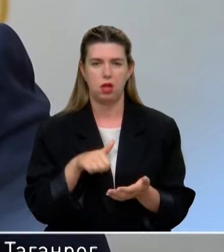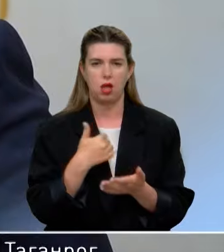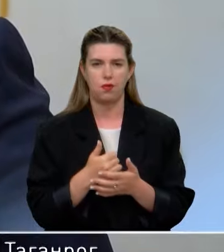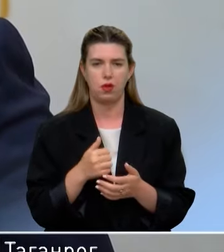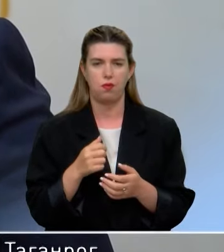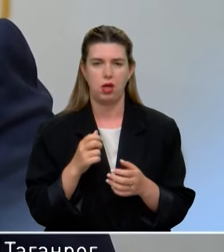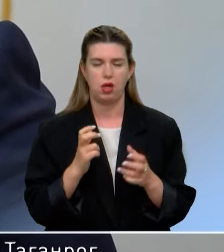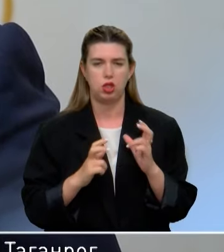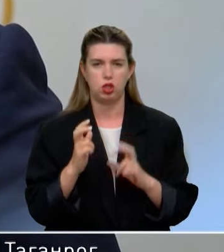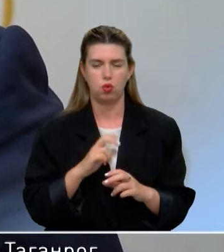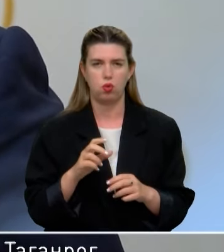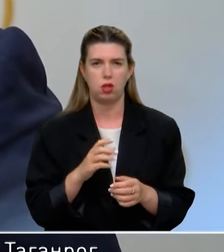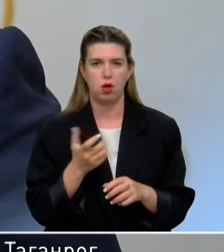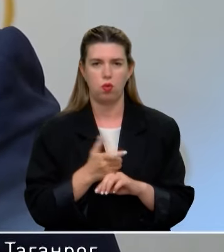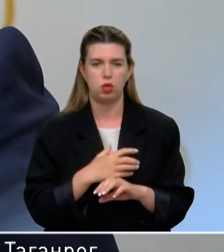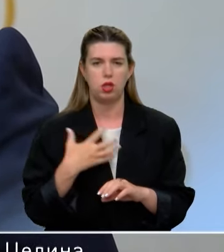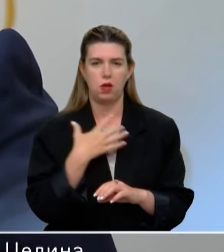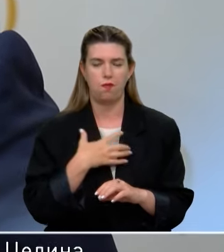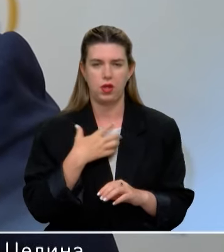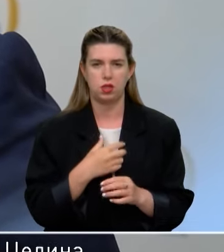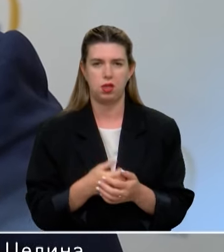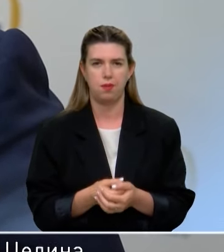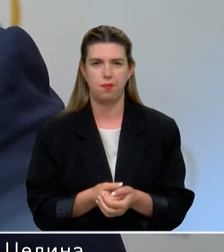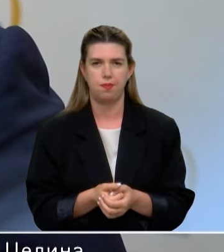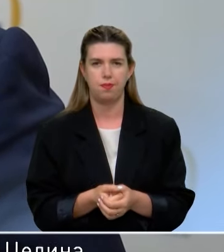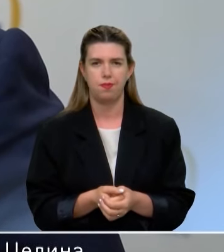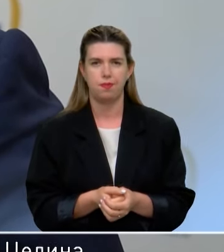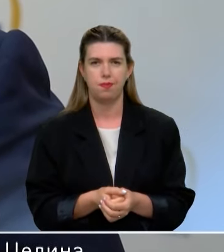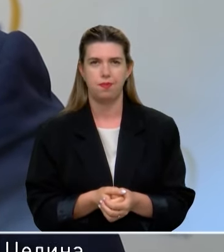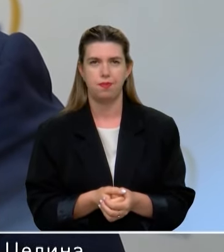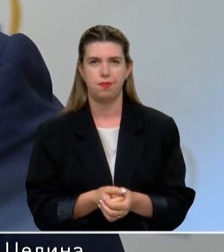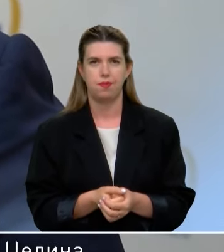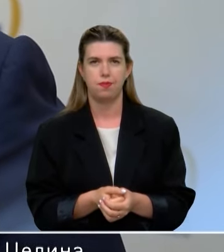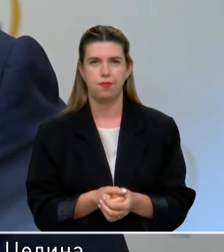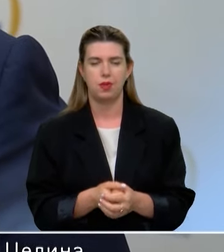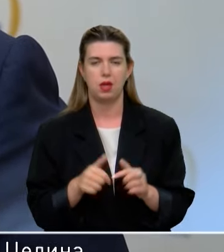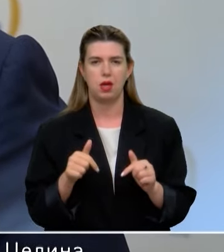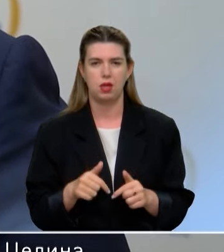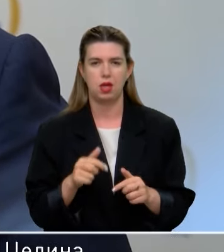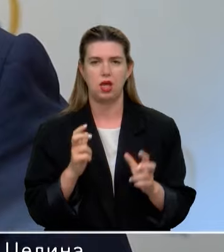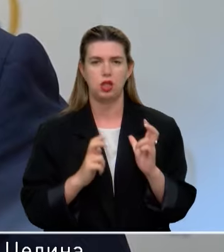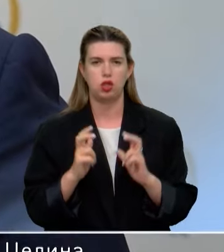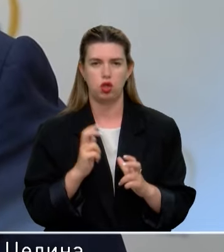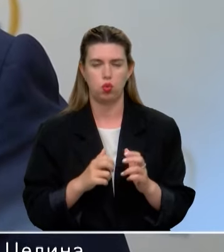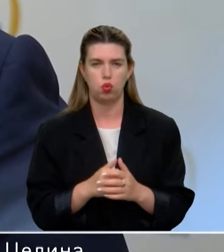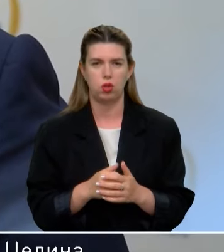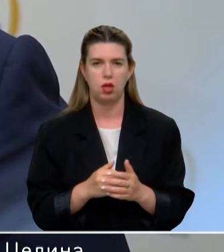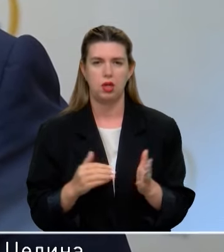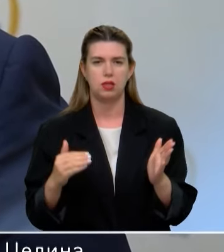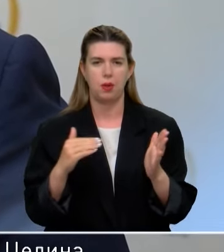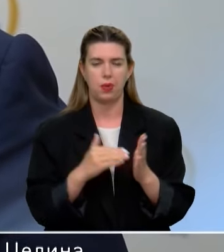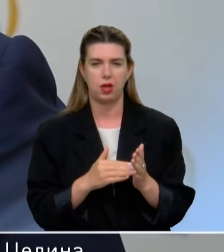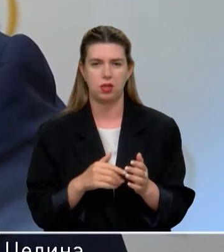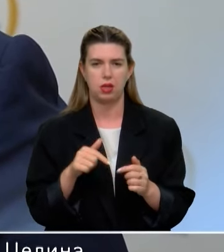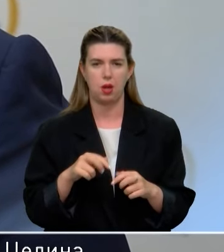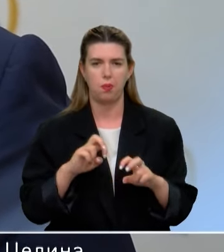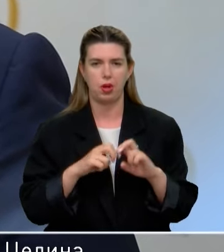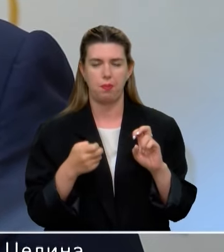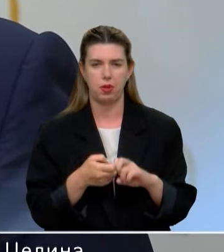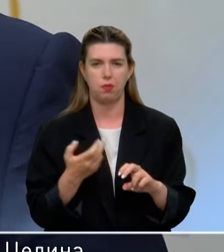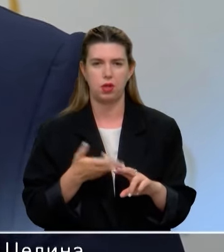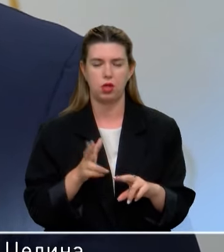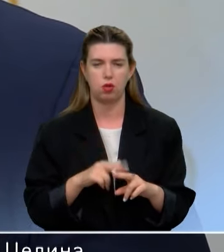института крайне важным потому что этот институт соприкасается с той проблематикой